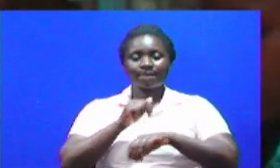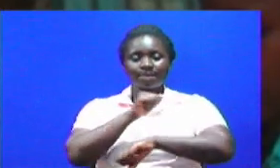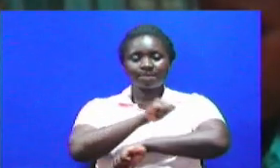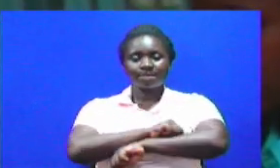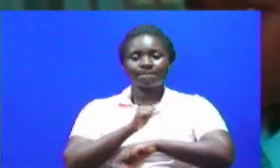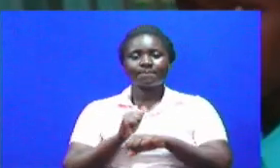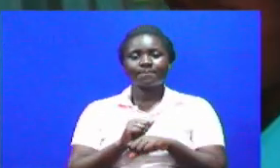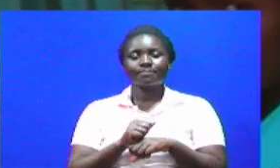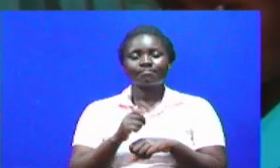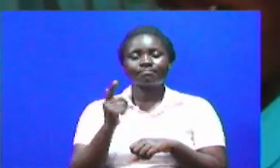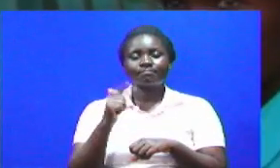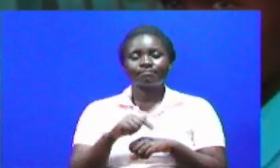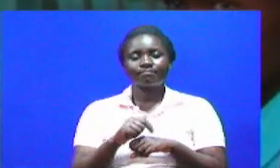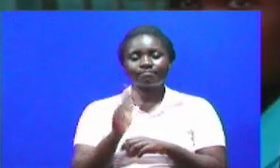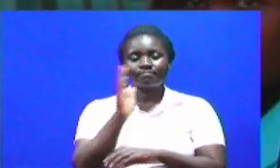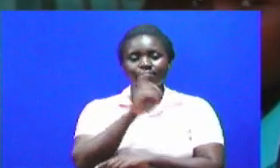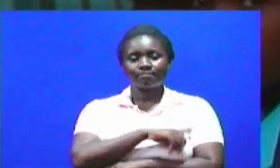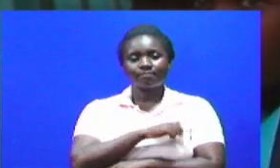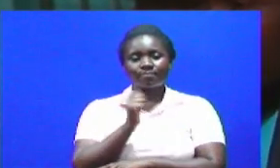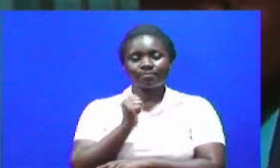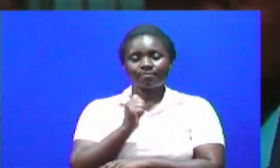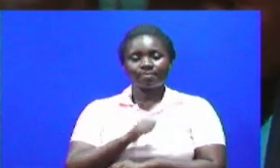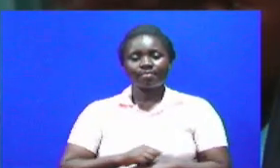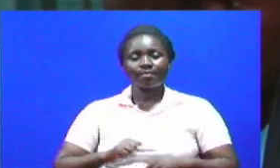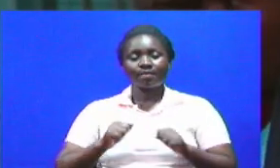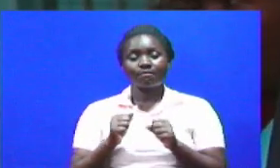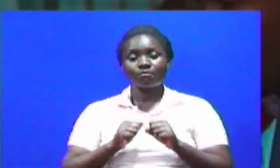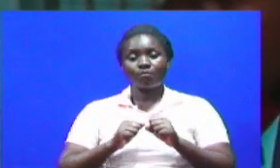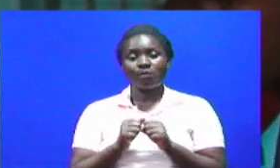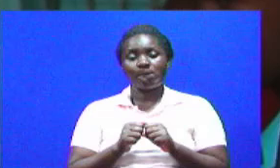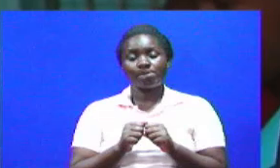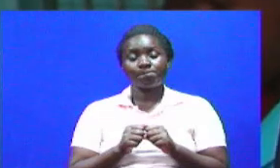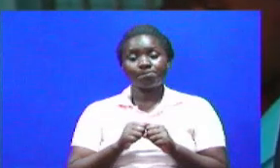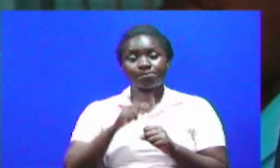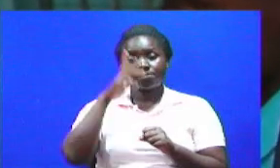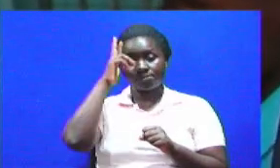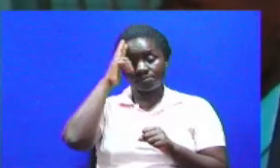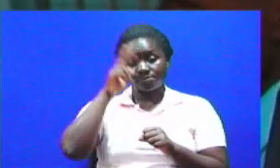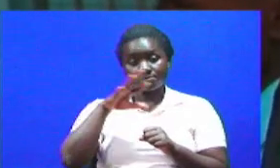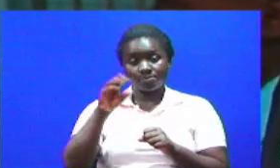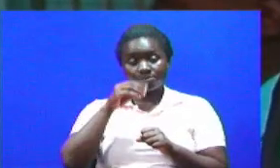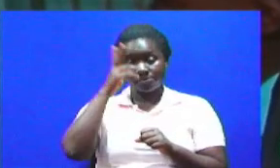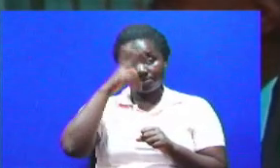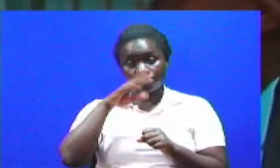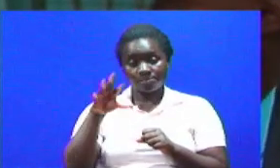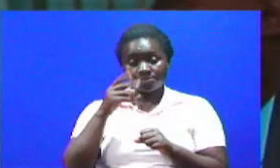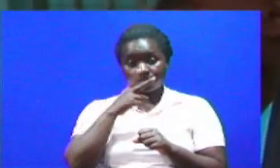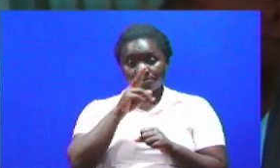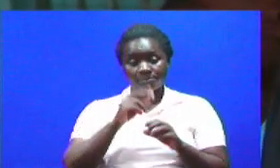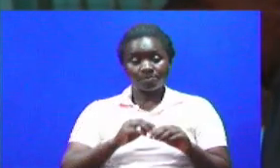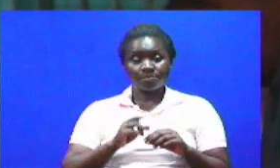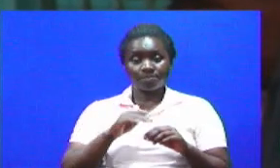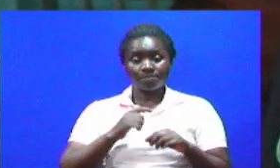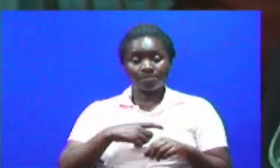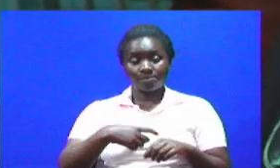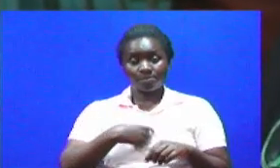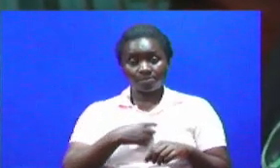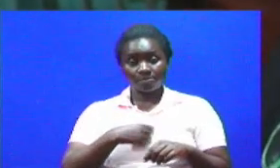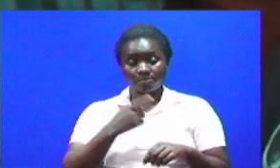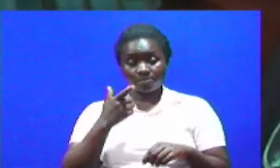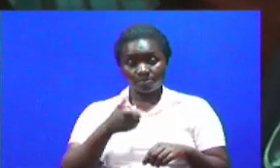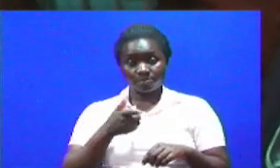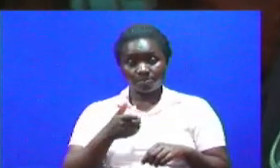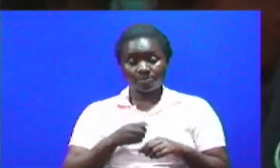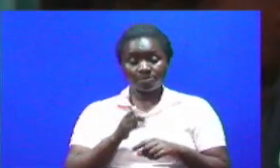jina litukuli ya lero, liaveri ya veri litukuli ya mwagoko. Ase nginchogo cha kuwa Bible, ucha kuwa nabage ni bacha ase litukuli ya lero.